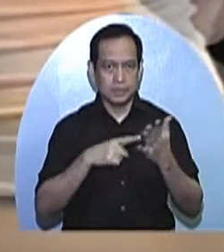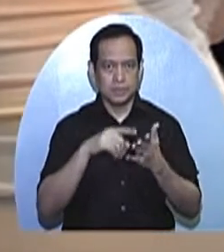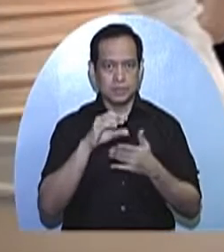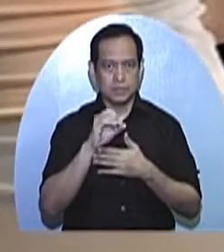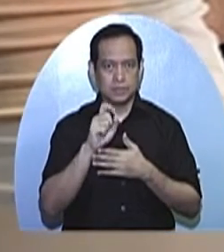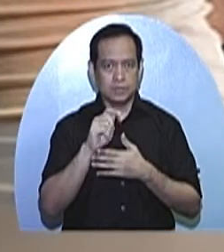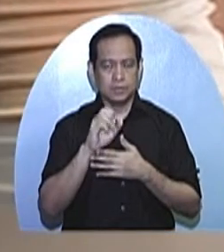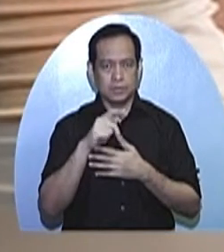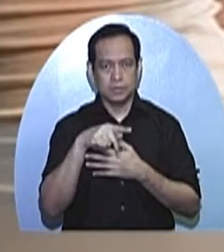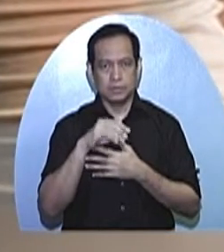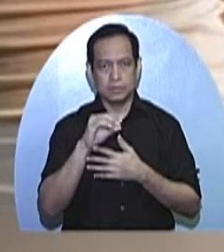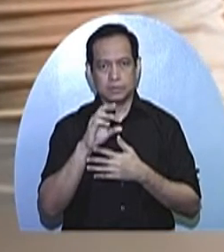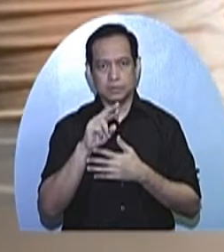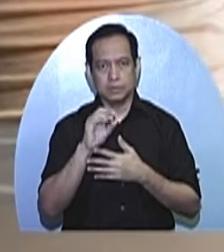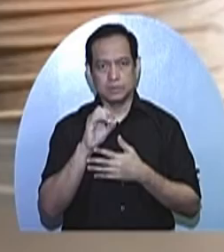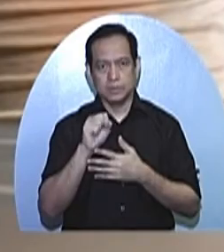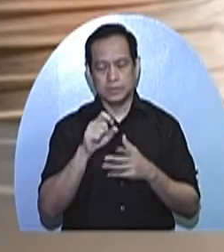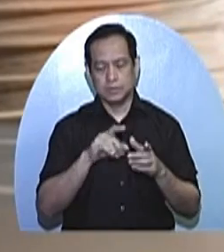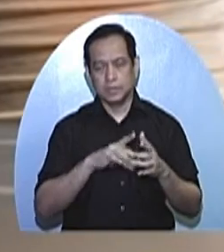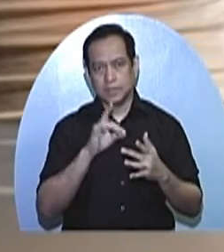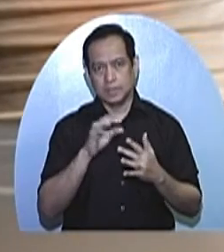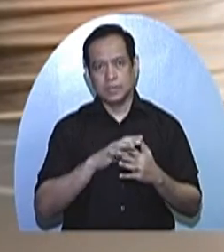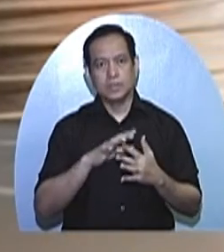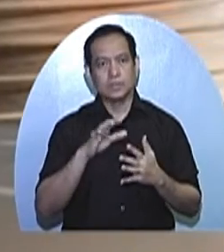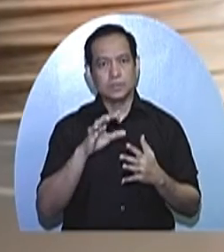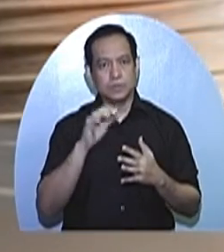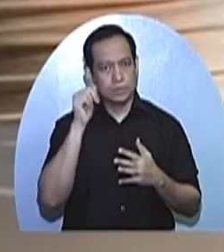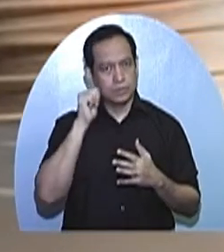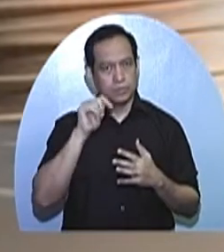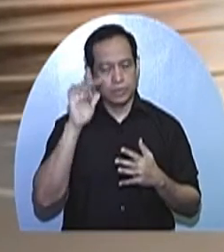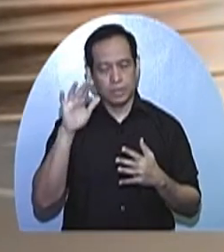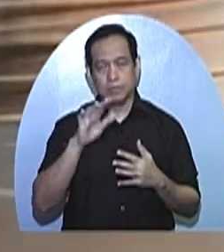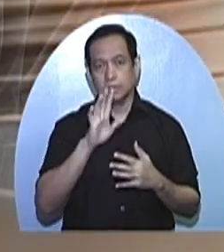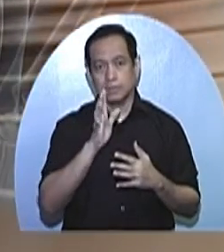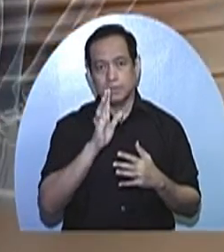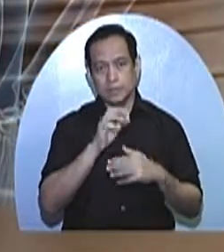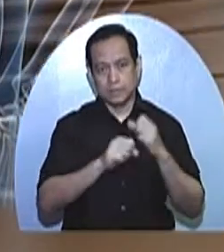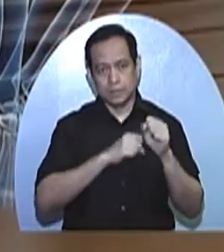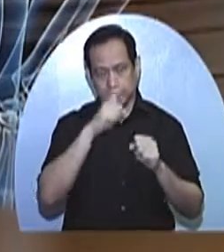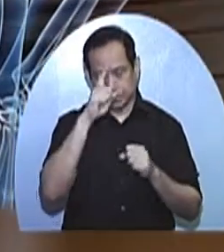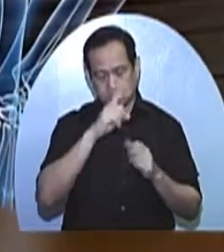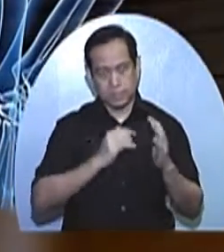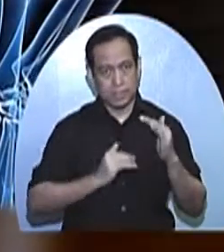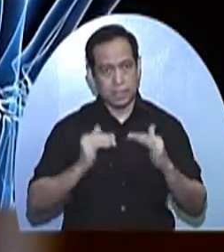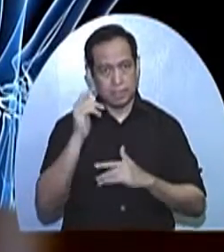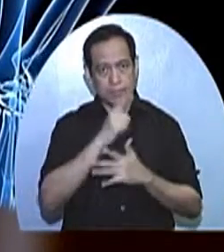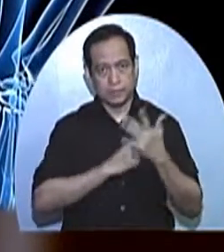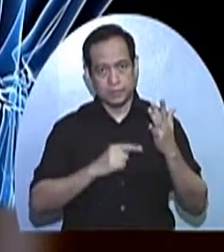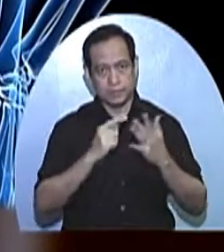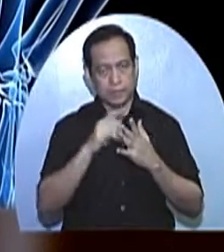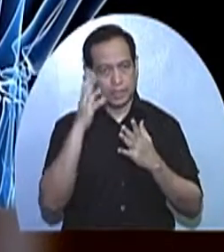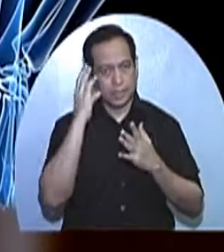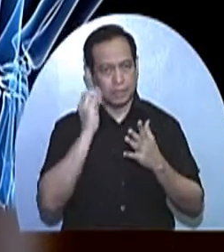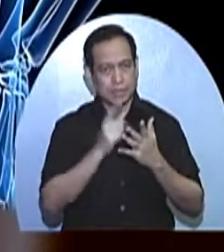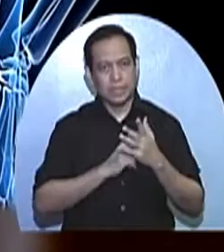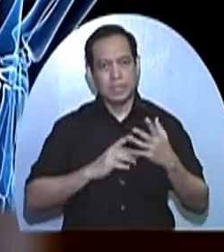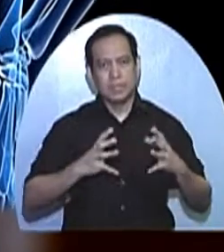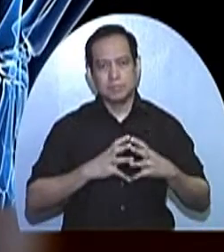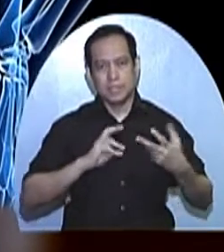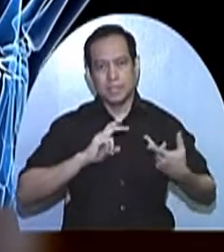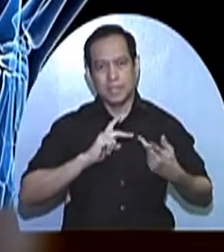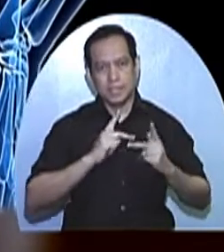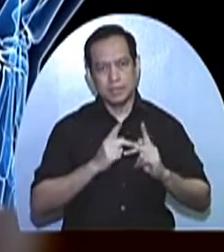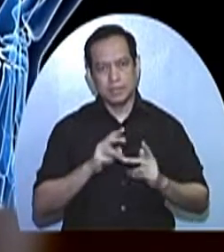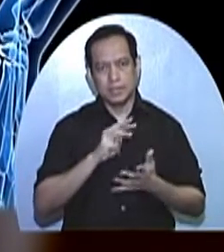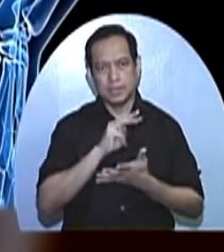ng osteoporosis lalo na sa mga babaeng may edad na 50 pataas. Karaniwang nakakaranas ng matinding